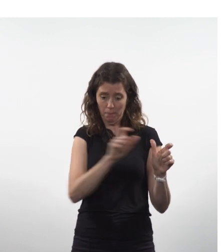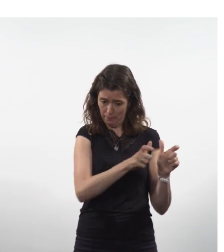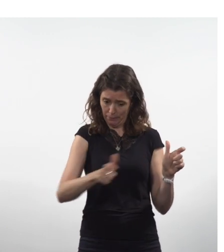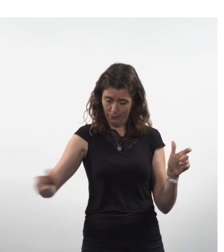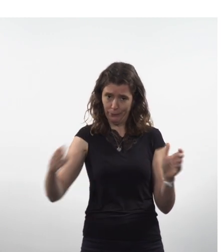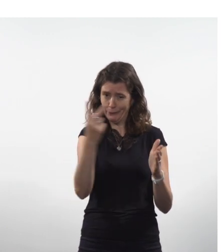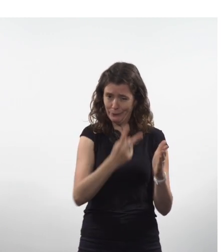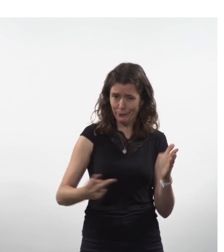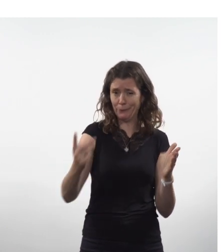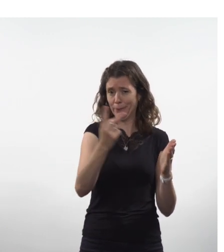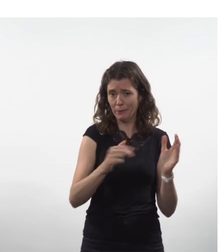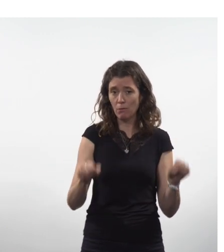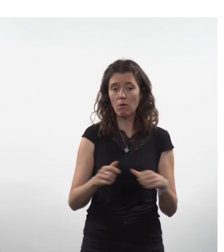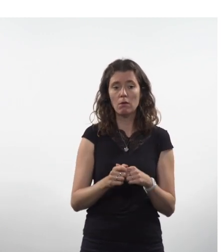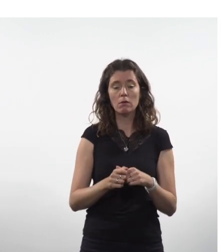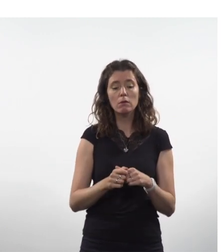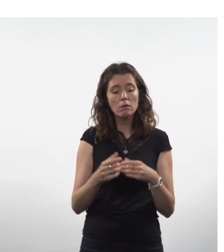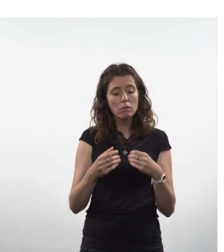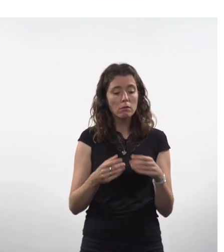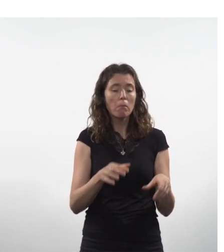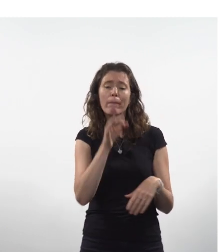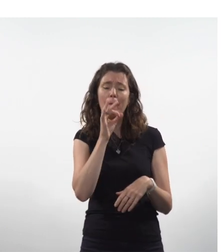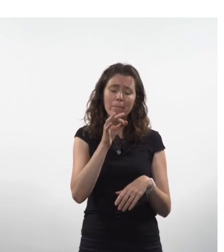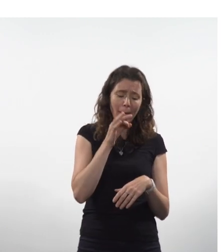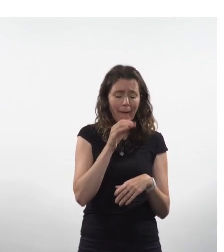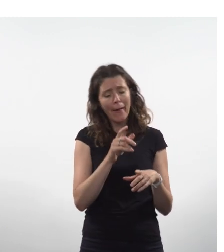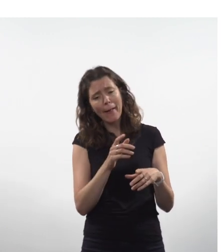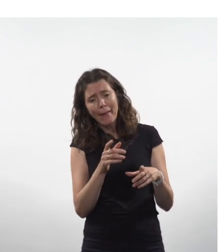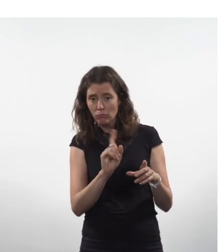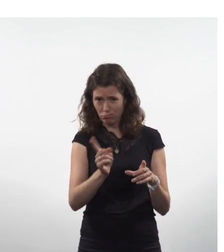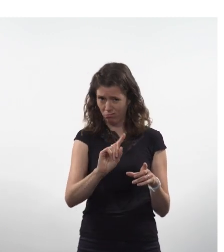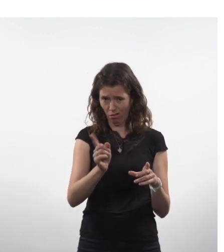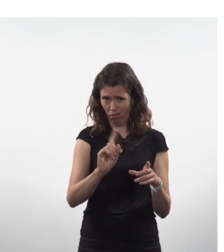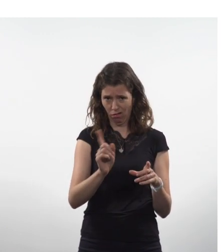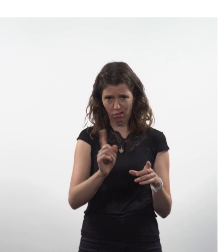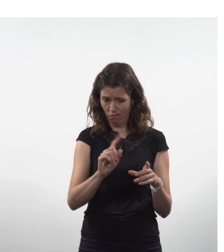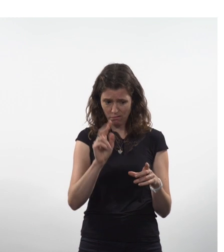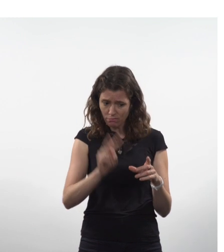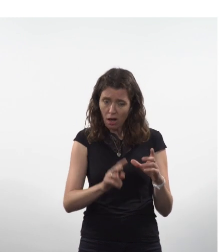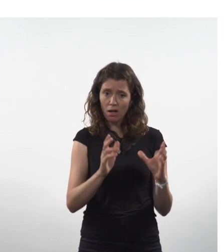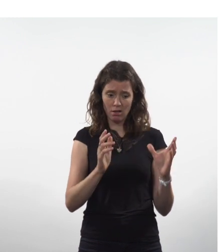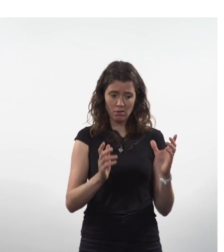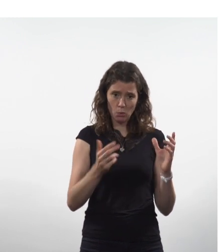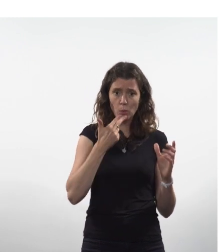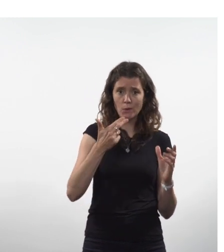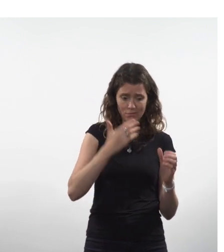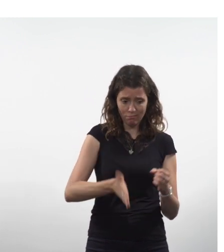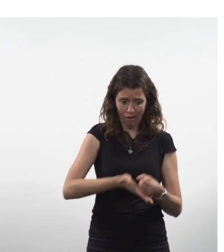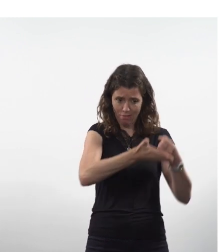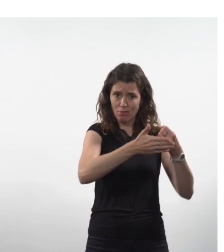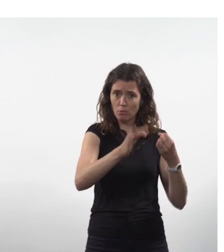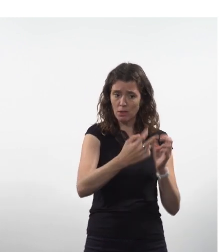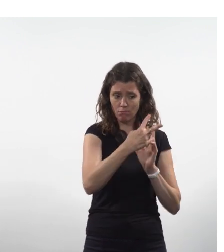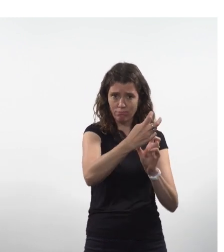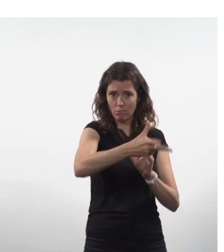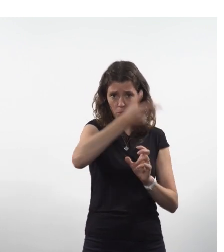etc. C'est pas bêtifier ou c'est pas infantiliser la consultation ou la communication. Ce sont des aides qui sont